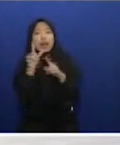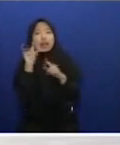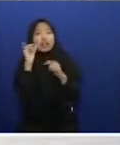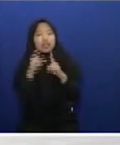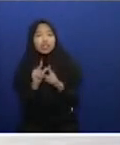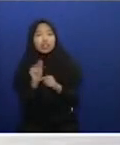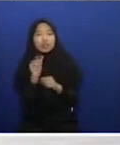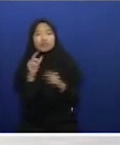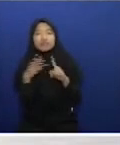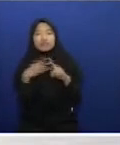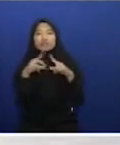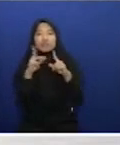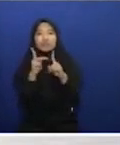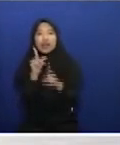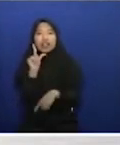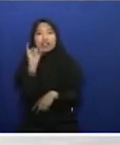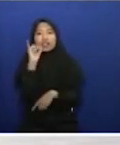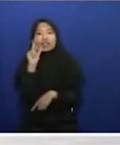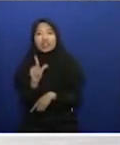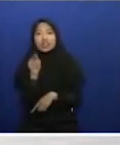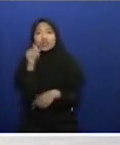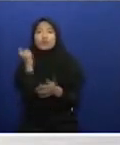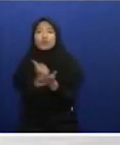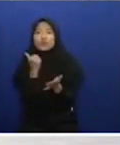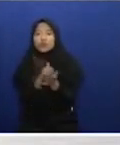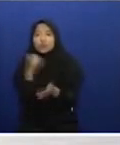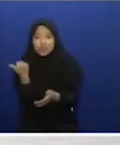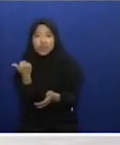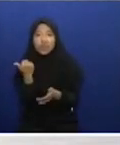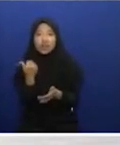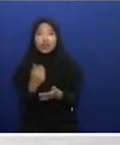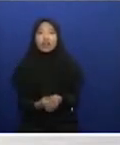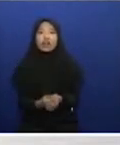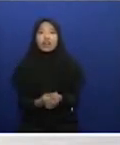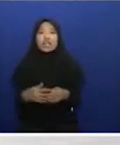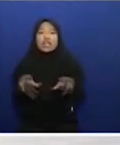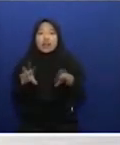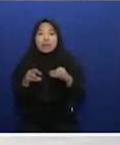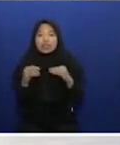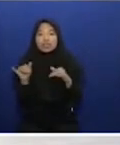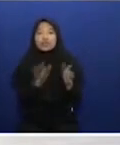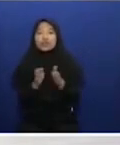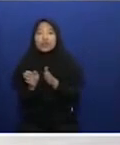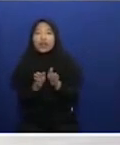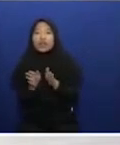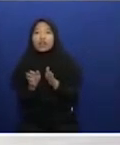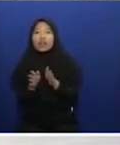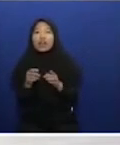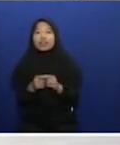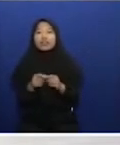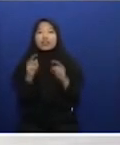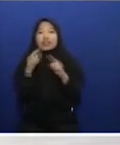semua, sebagai anak kampung yang menjadi petarung, insya Allah saya akan tunaikan untuk